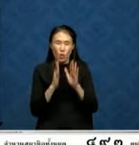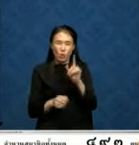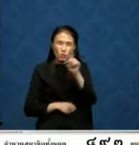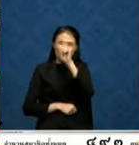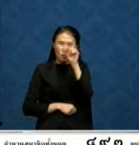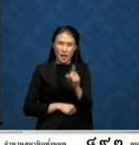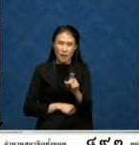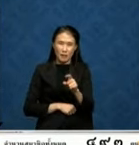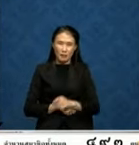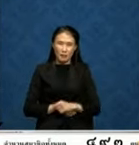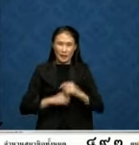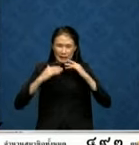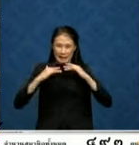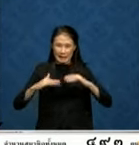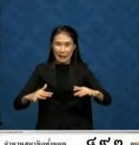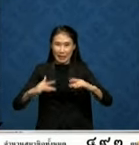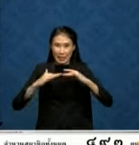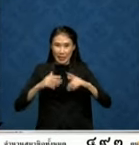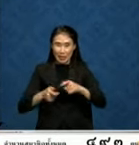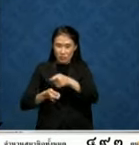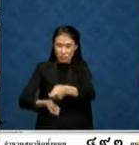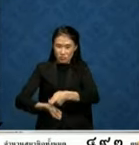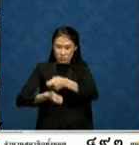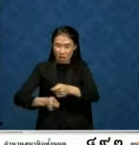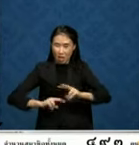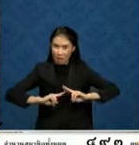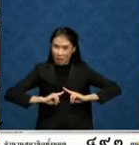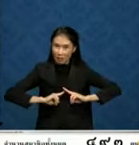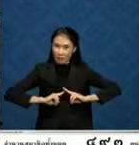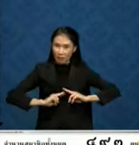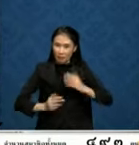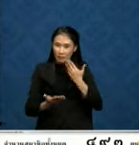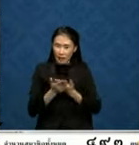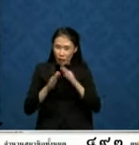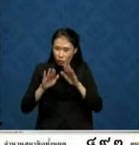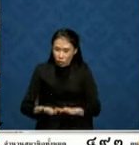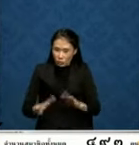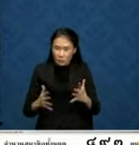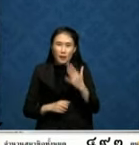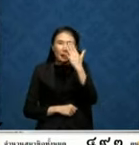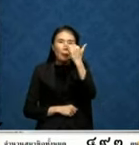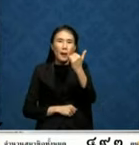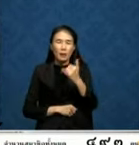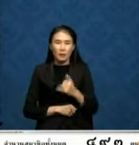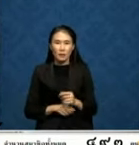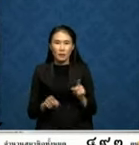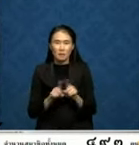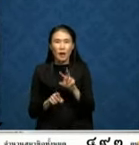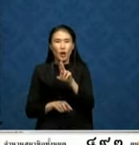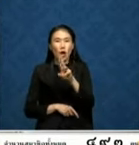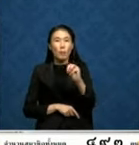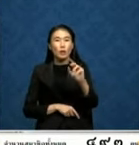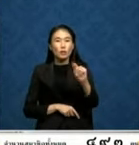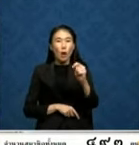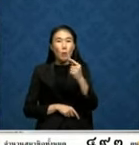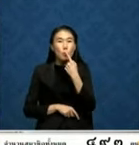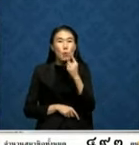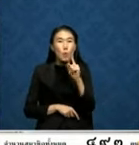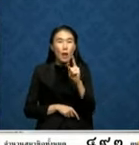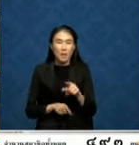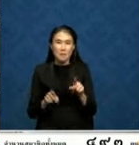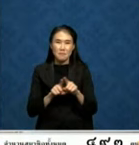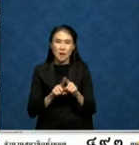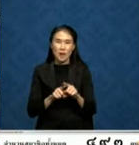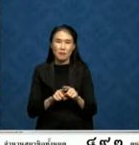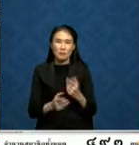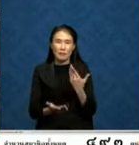ซธรรมชาติในอ่าวไทยเนี่ยขุดได้เองทำไมราคาไม่ลด ท่านรัฐมนตรีบอกว่าการทั้งหมดมัน